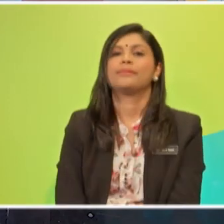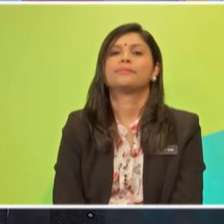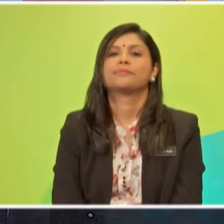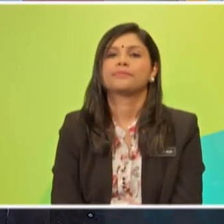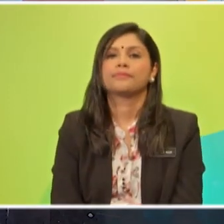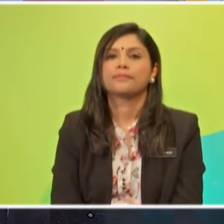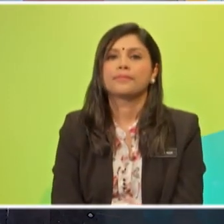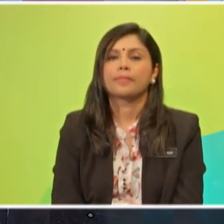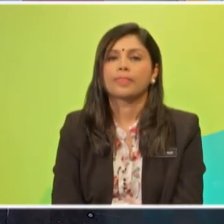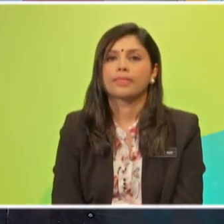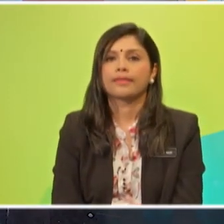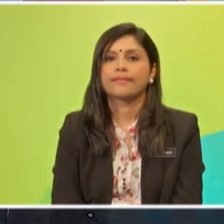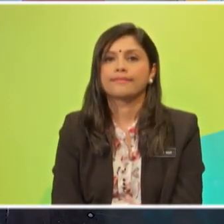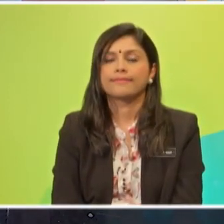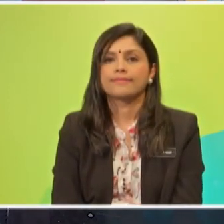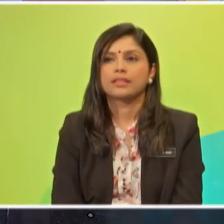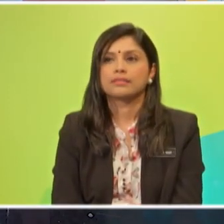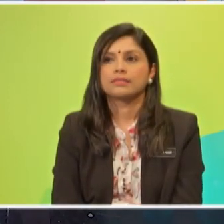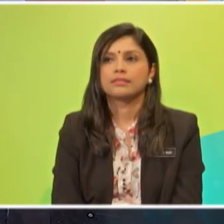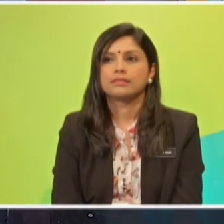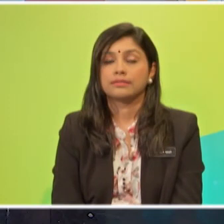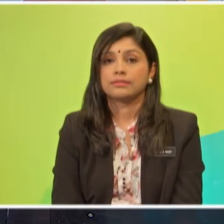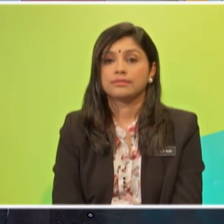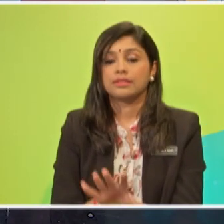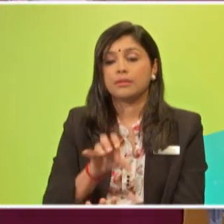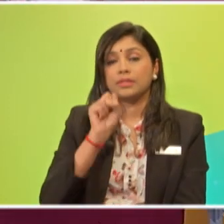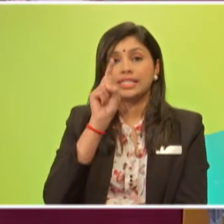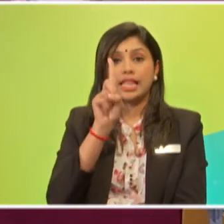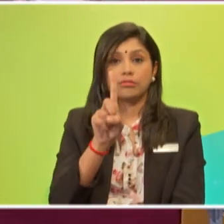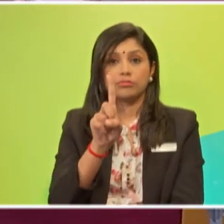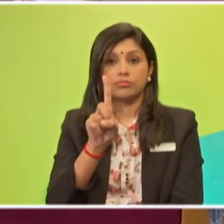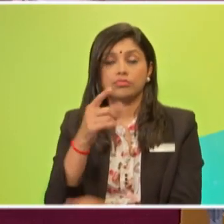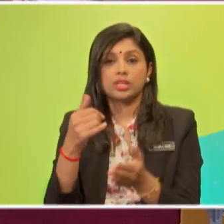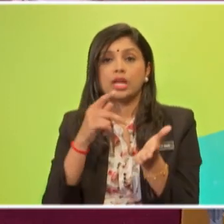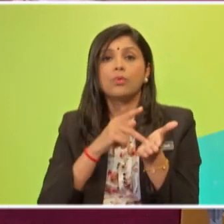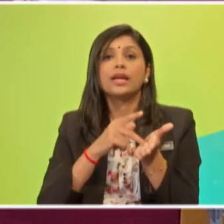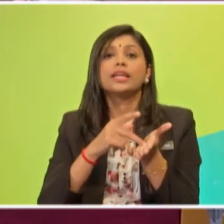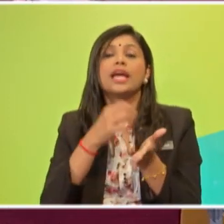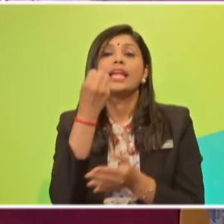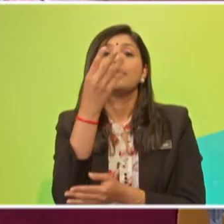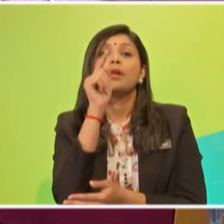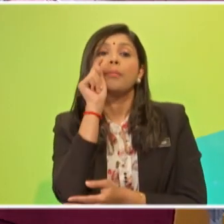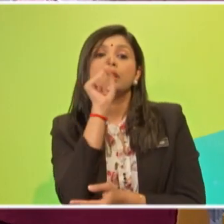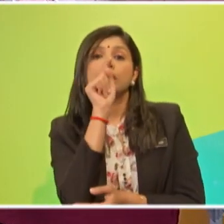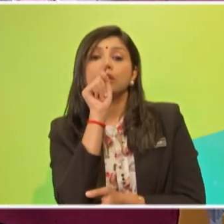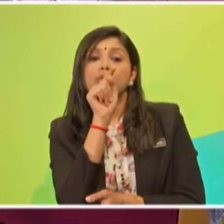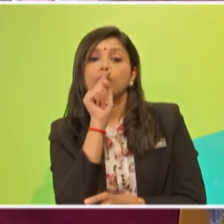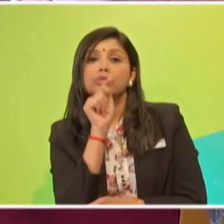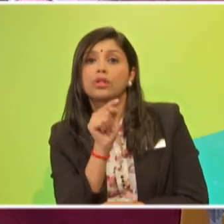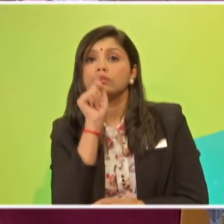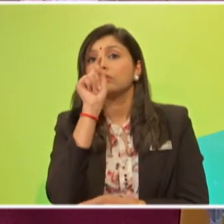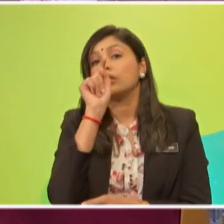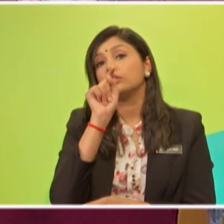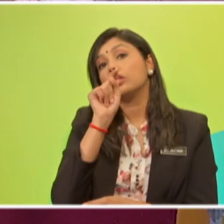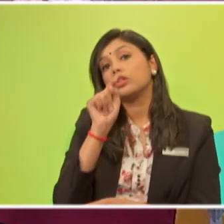Okey, Sean cuba ambil. Okey. Okey, Sean dan murid-murid rumah cuba kira berapa chip coklat